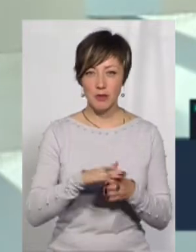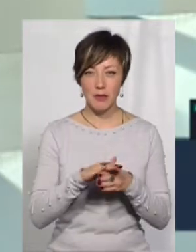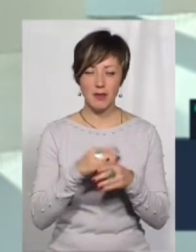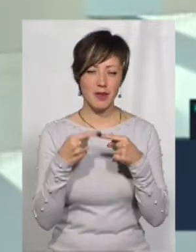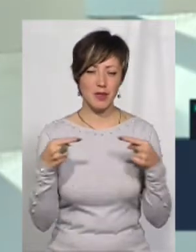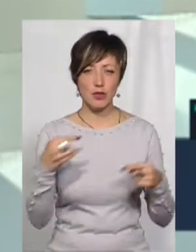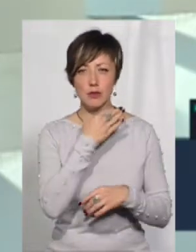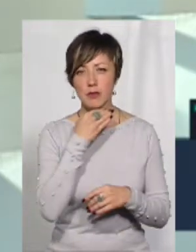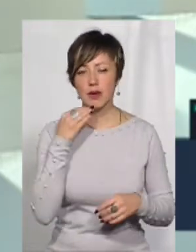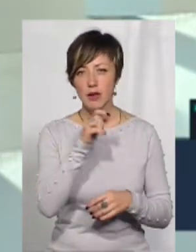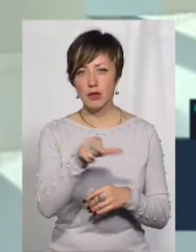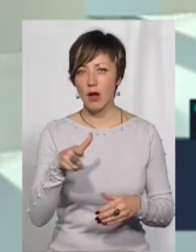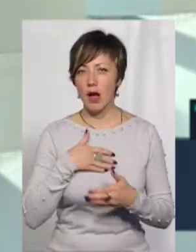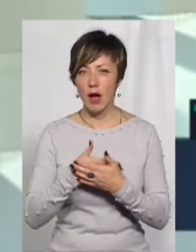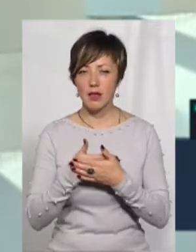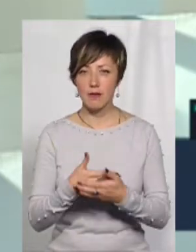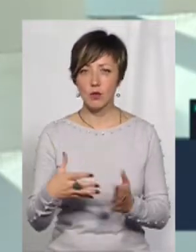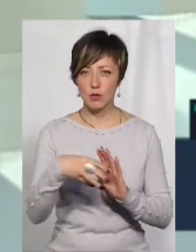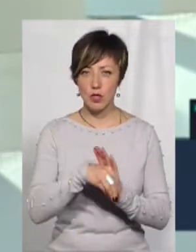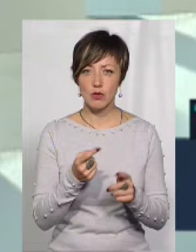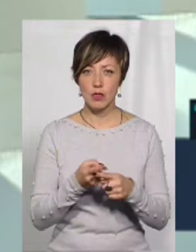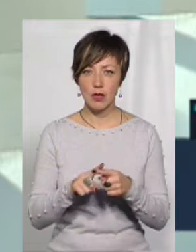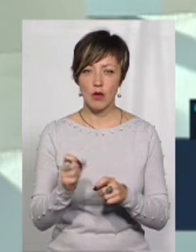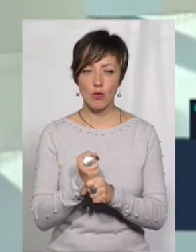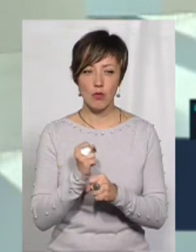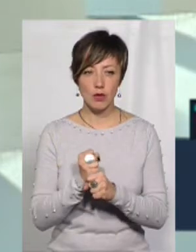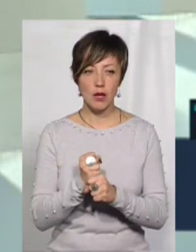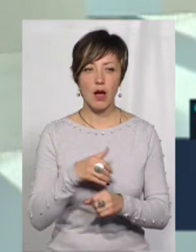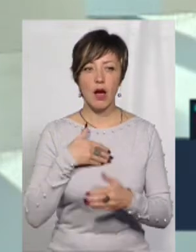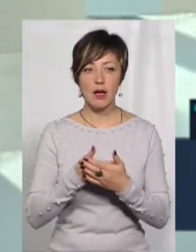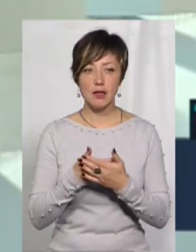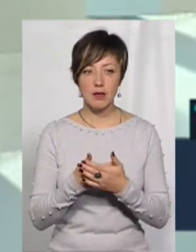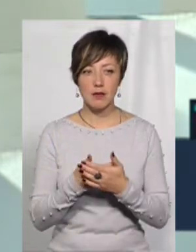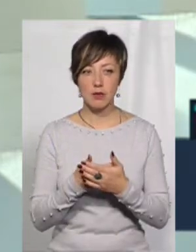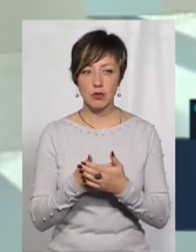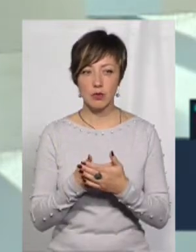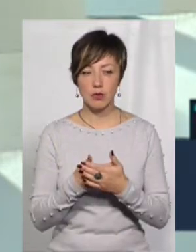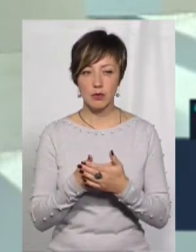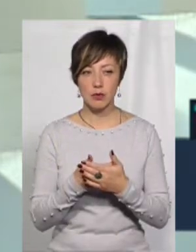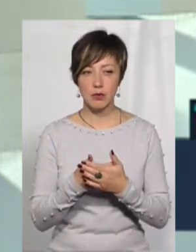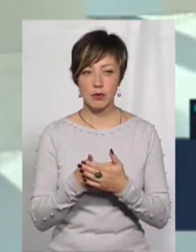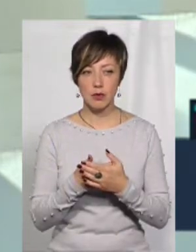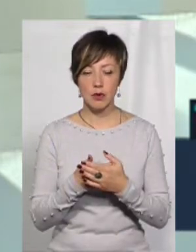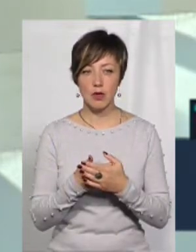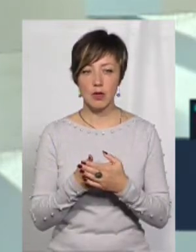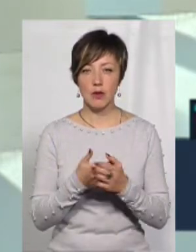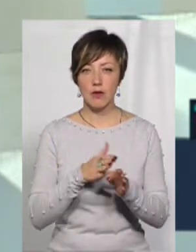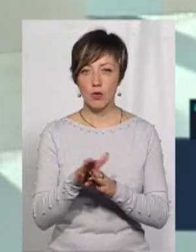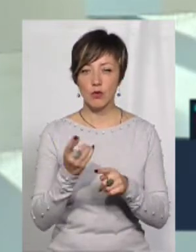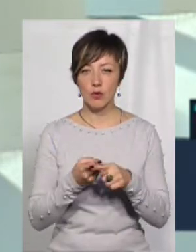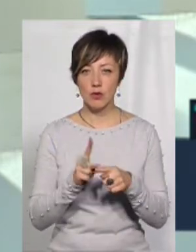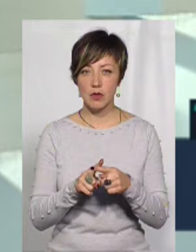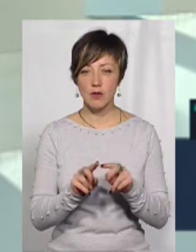багато інших, які активно долучаються до цієї роботи. Активно включаються до цієї